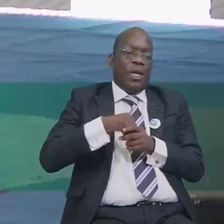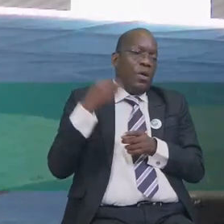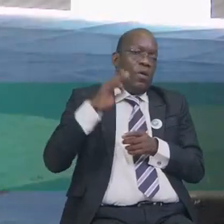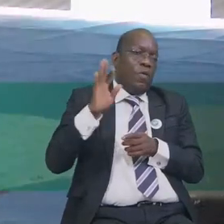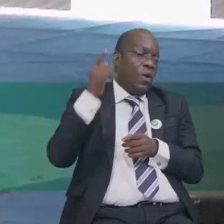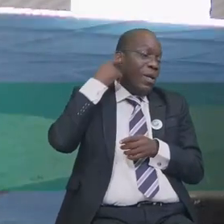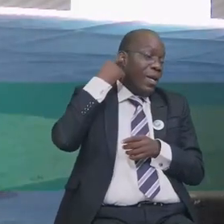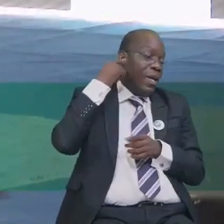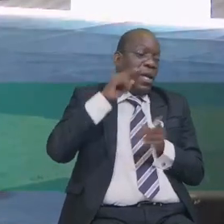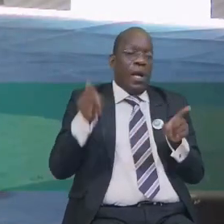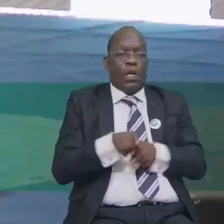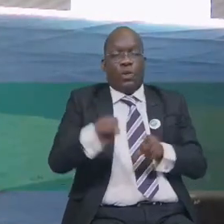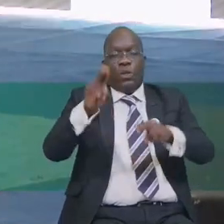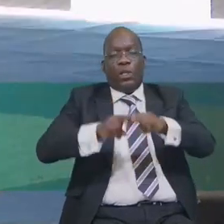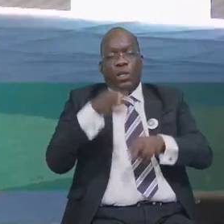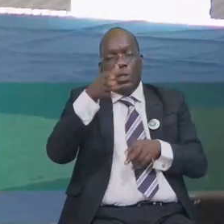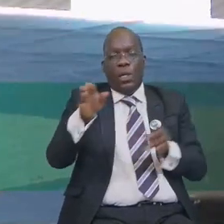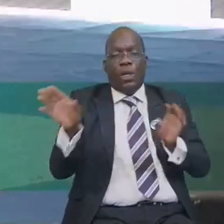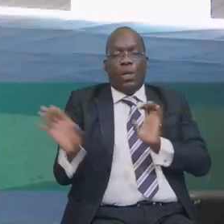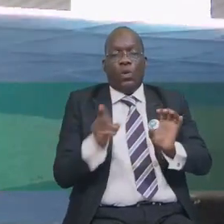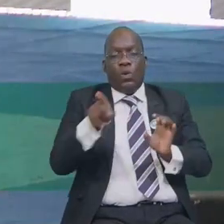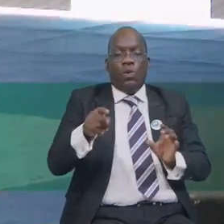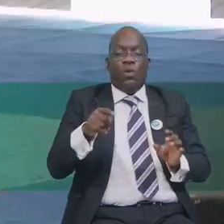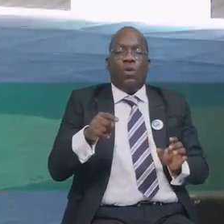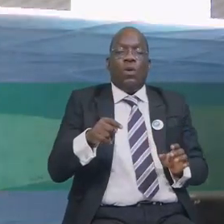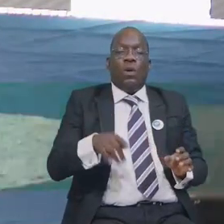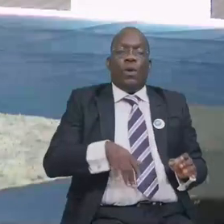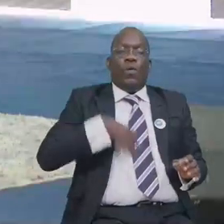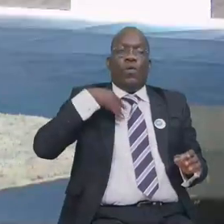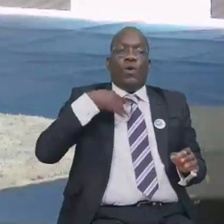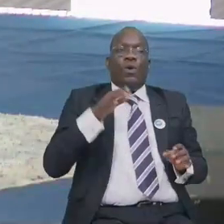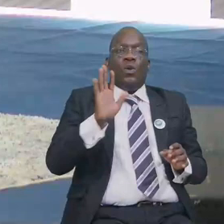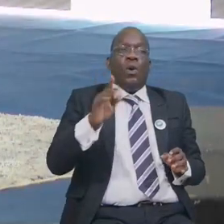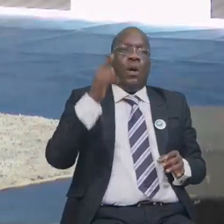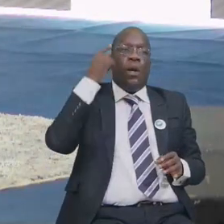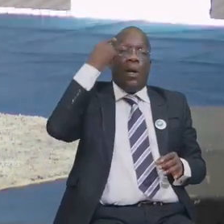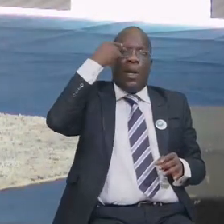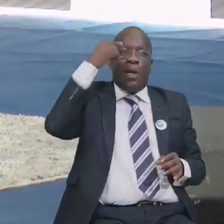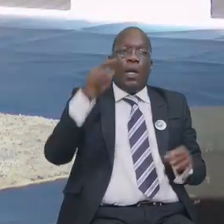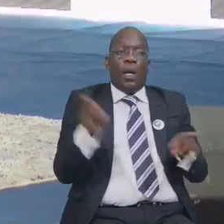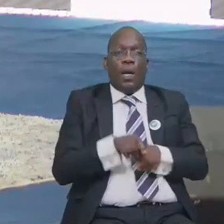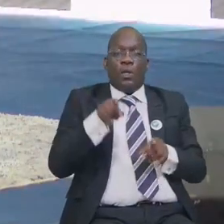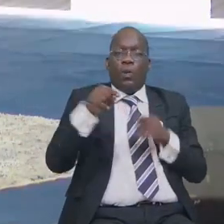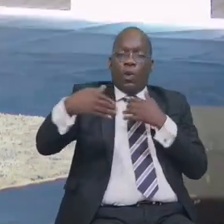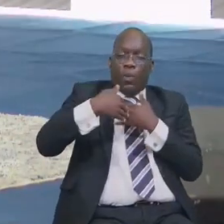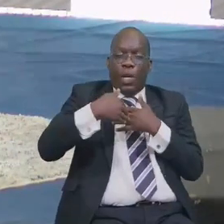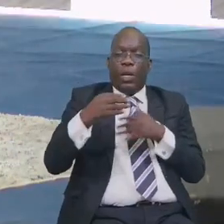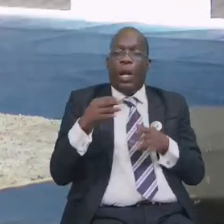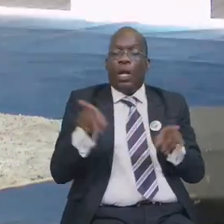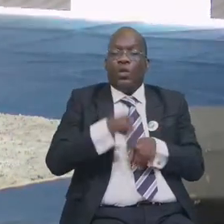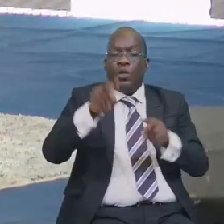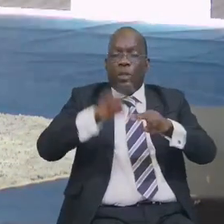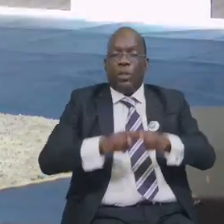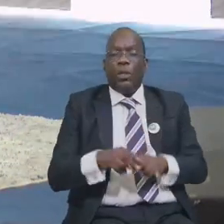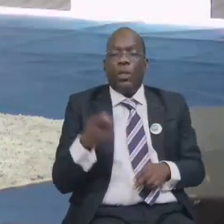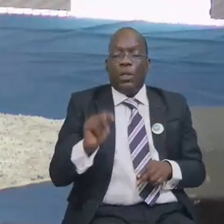tu es assis là-bas là? Est-ce que tu sens ta rétine derrière, dans ta tête là-bas? Non.